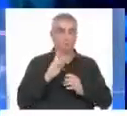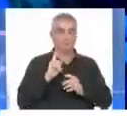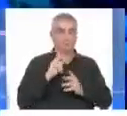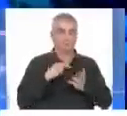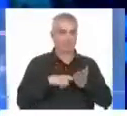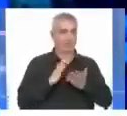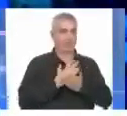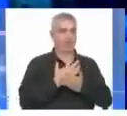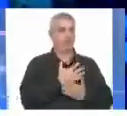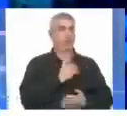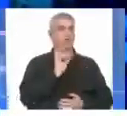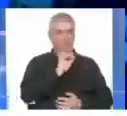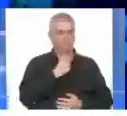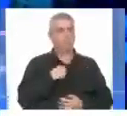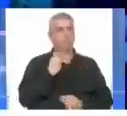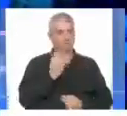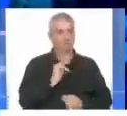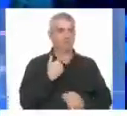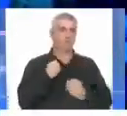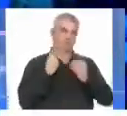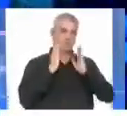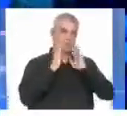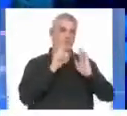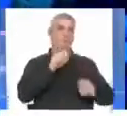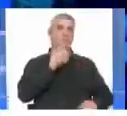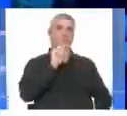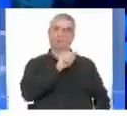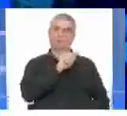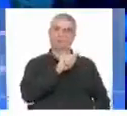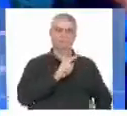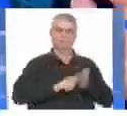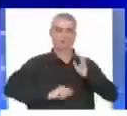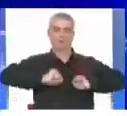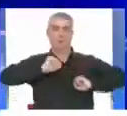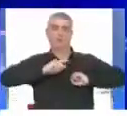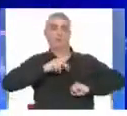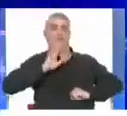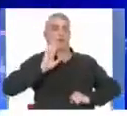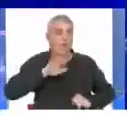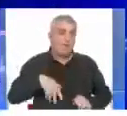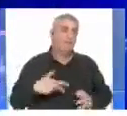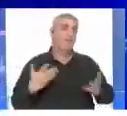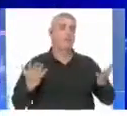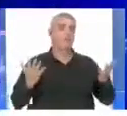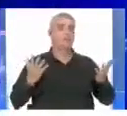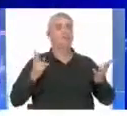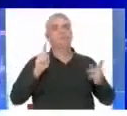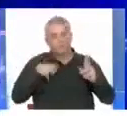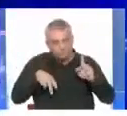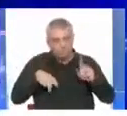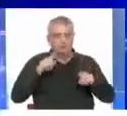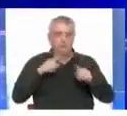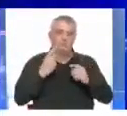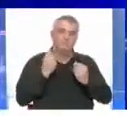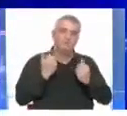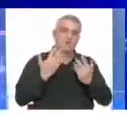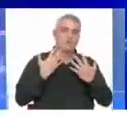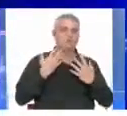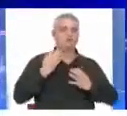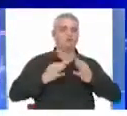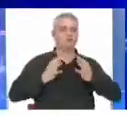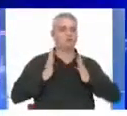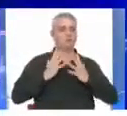החלטה האמיצה שלהם, אני נותן אמון בשופטים האלה, לאור ההתנהגות שלהם, למרות ה... יש בהם איזשהו מזג שיפוטי